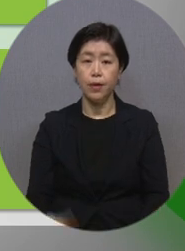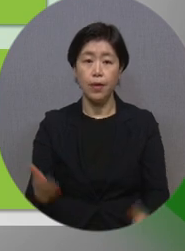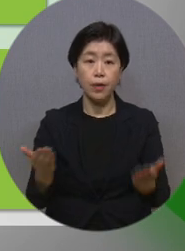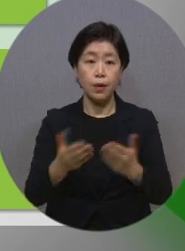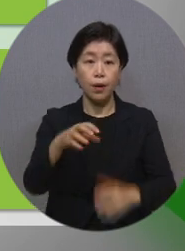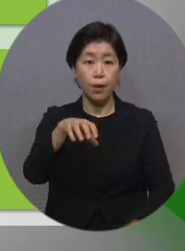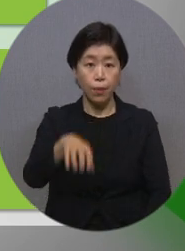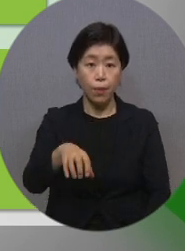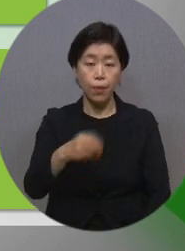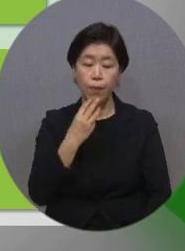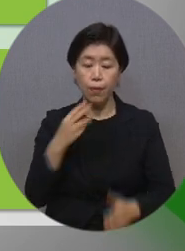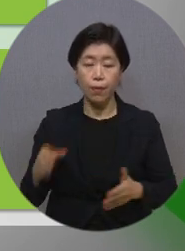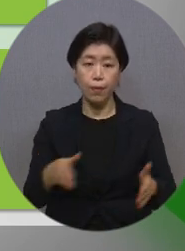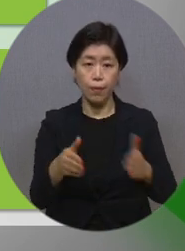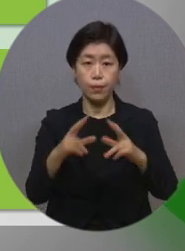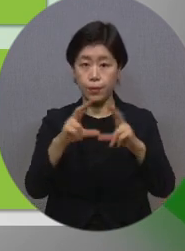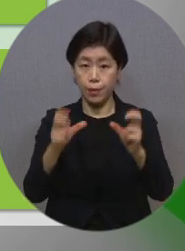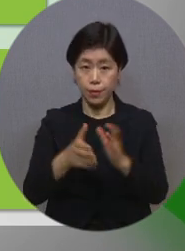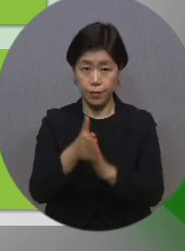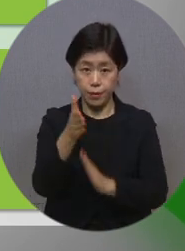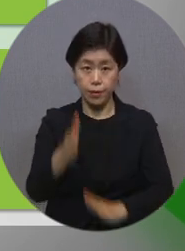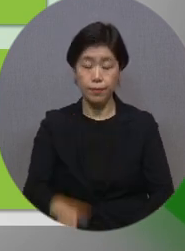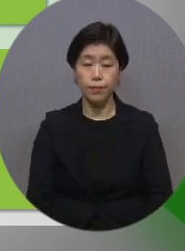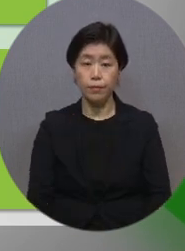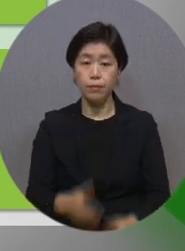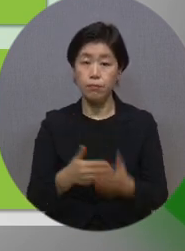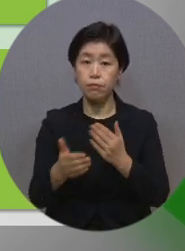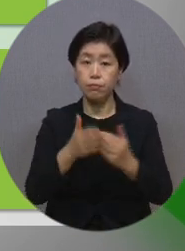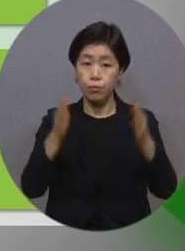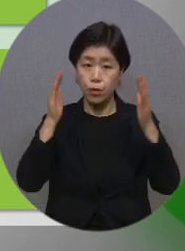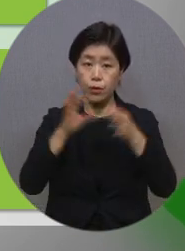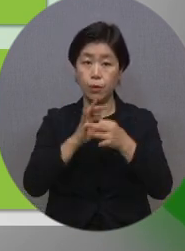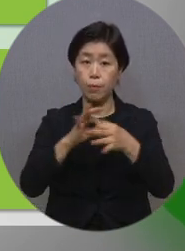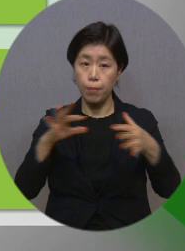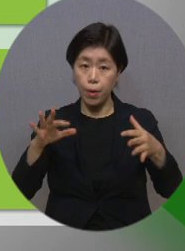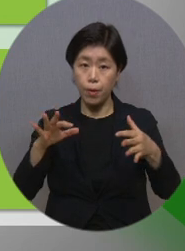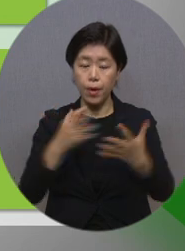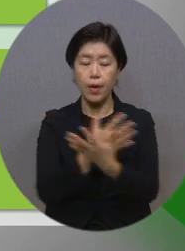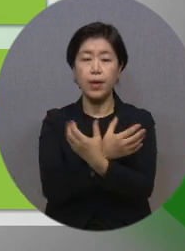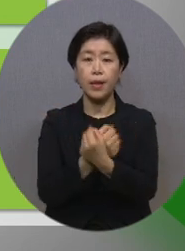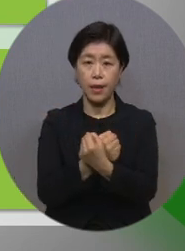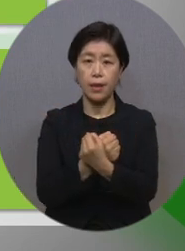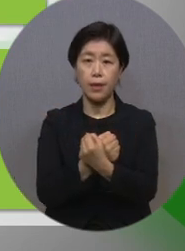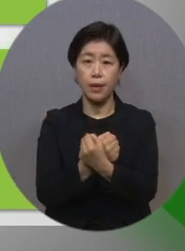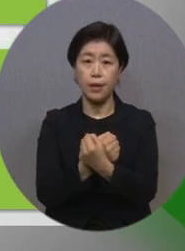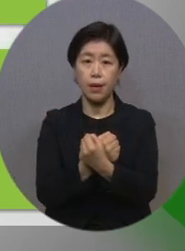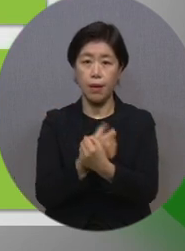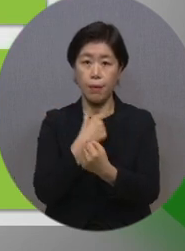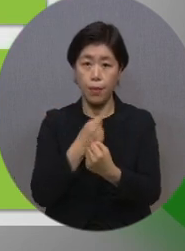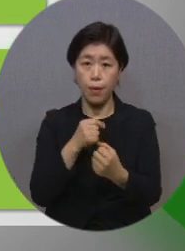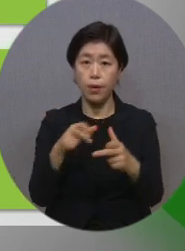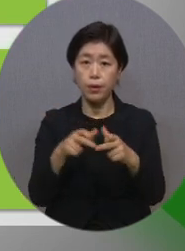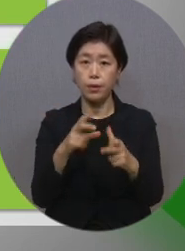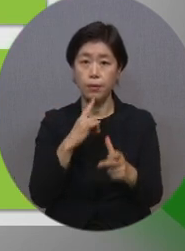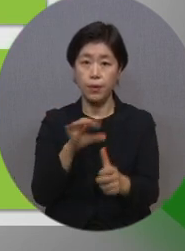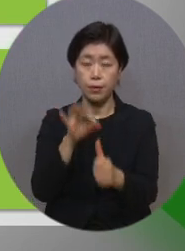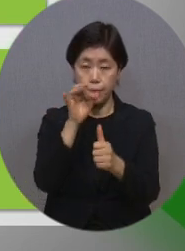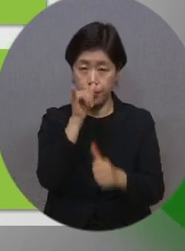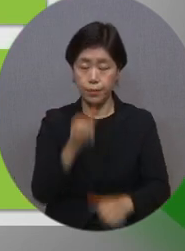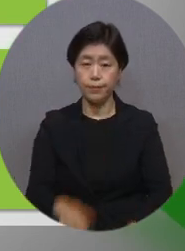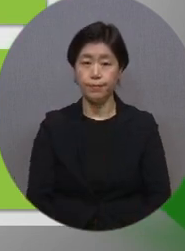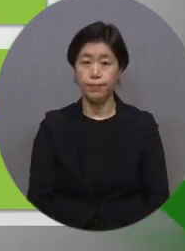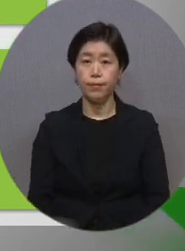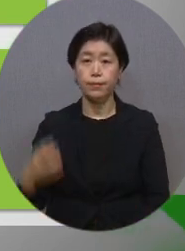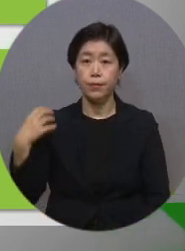근무지는 경기도 성남시입니다. 경력과 학력은 무관하며 장애인만 채용합니다. 담당